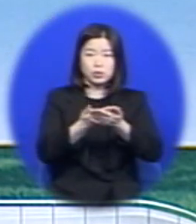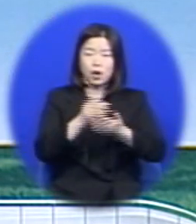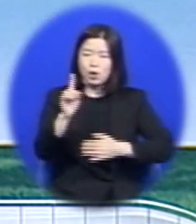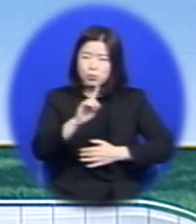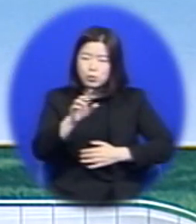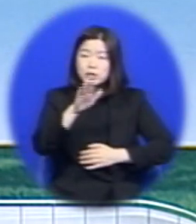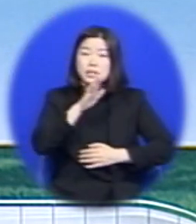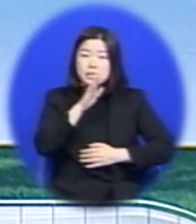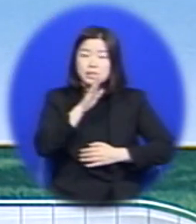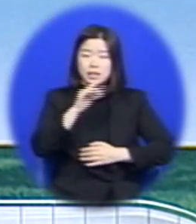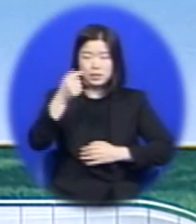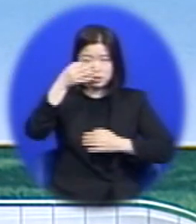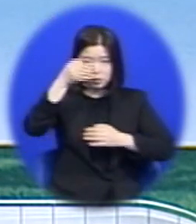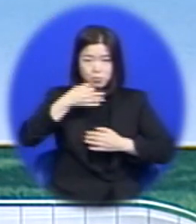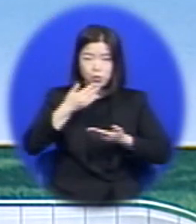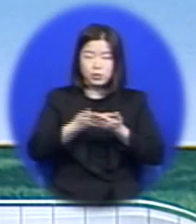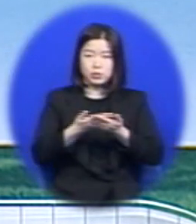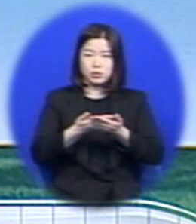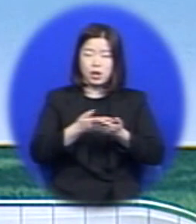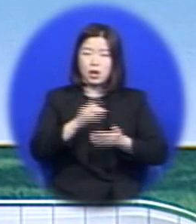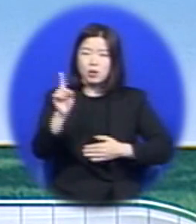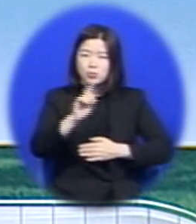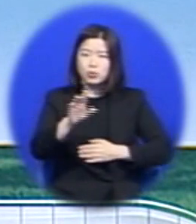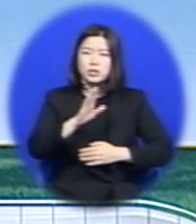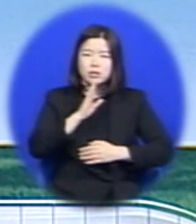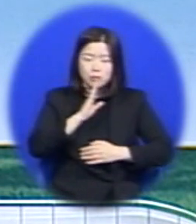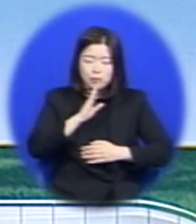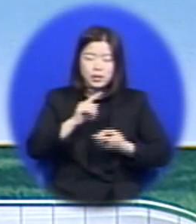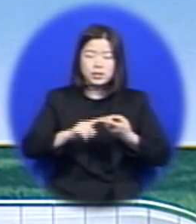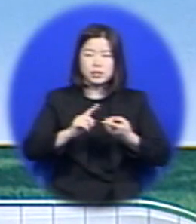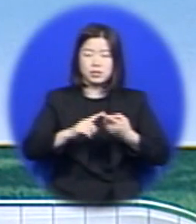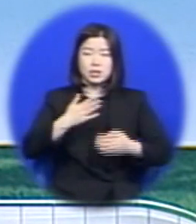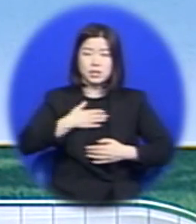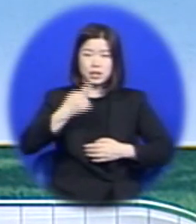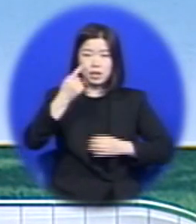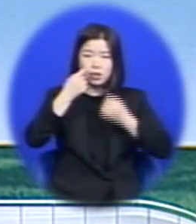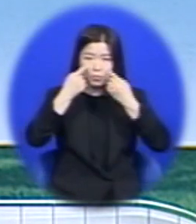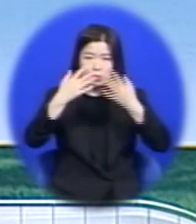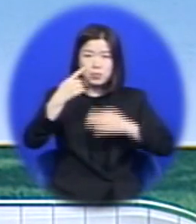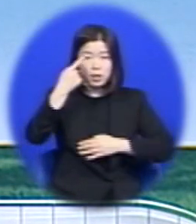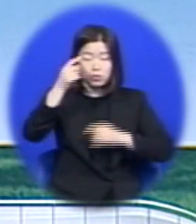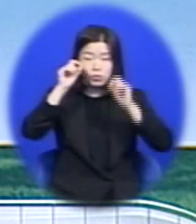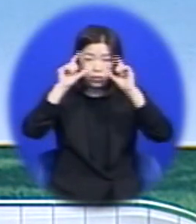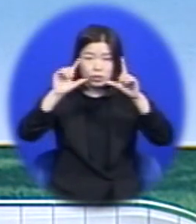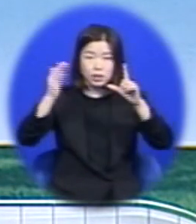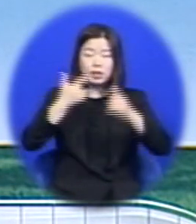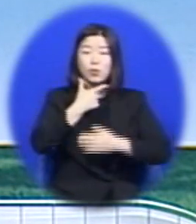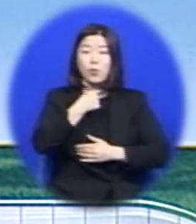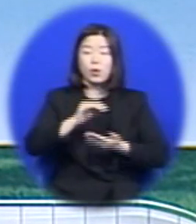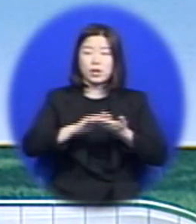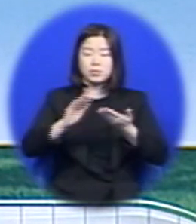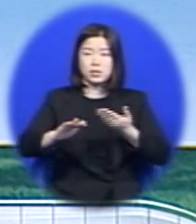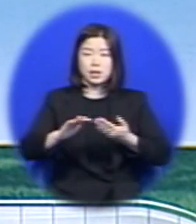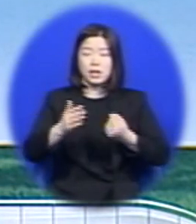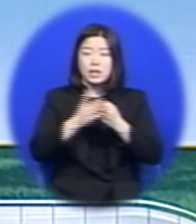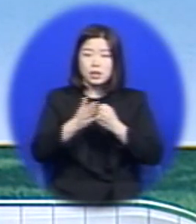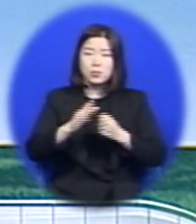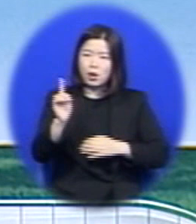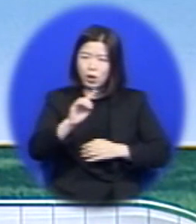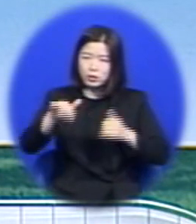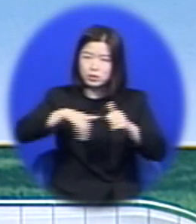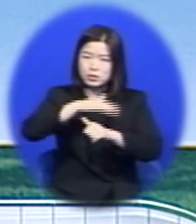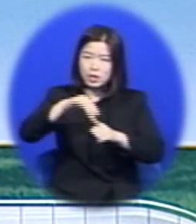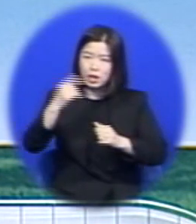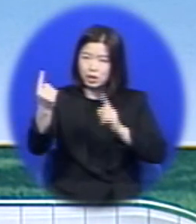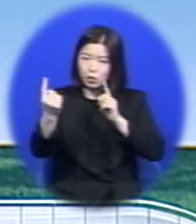진짜인지, 무엇이 정말인지를 제가 분명히 눈뜨게 되기를 원합니다. 그래서 어떤 상황이